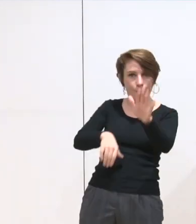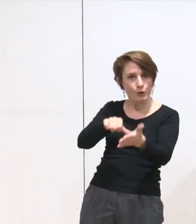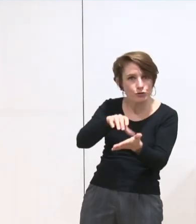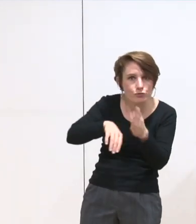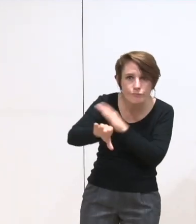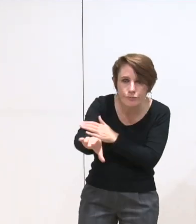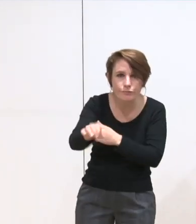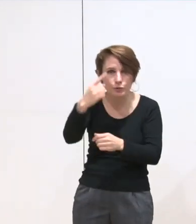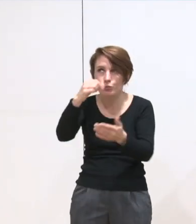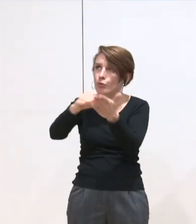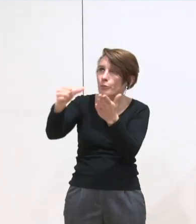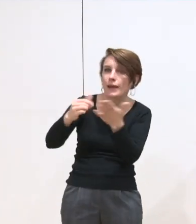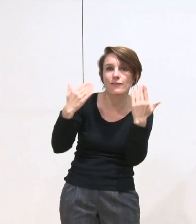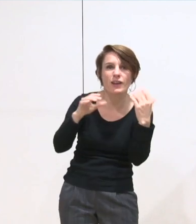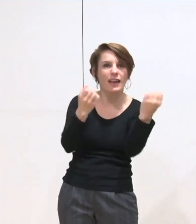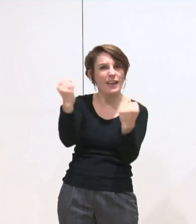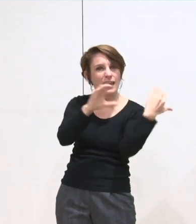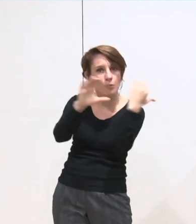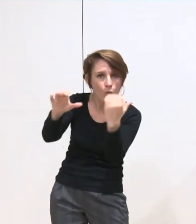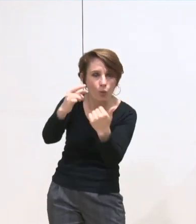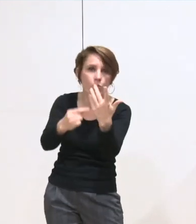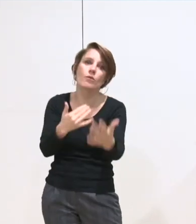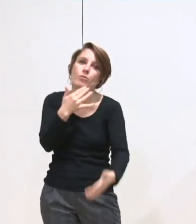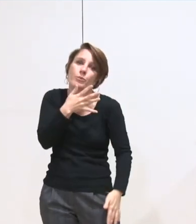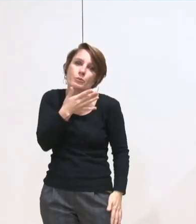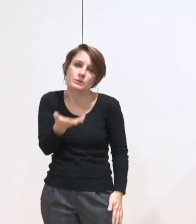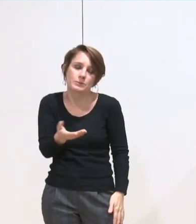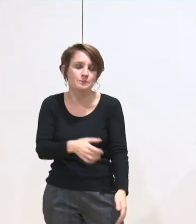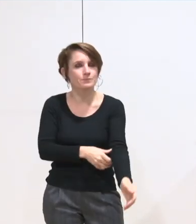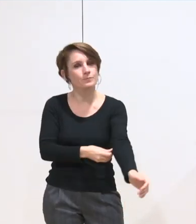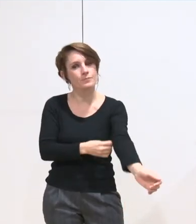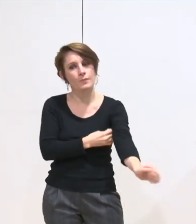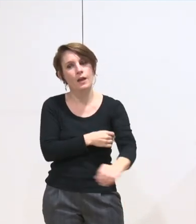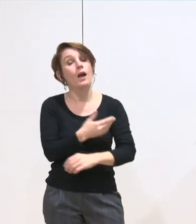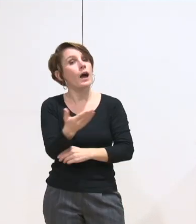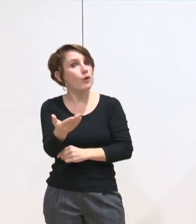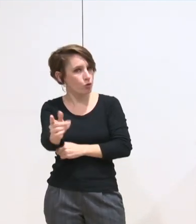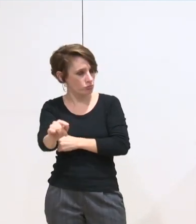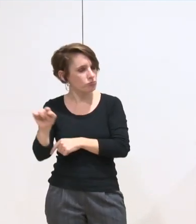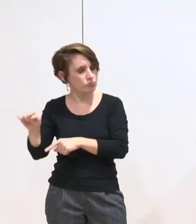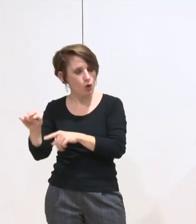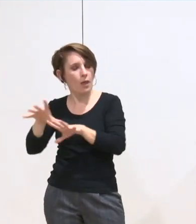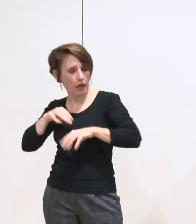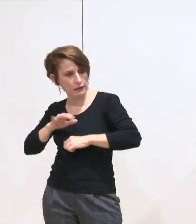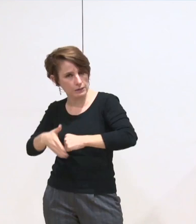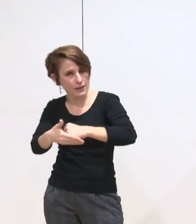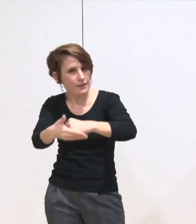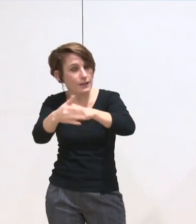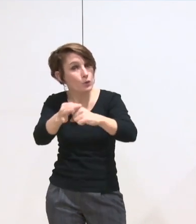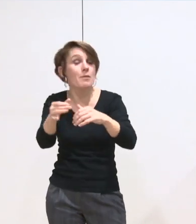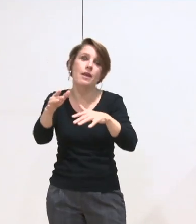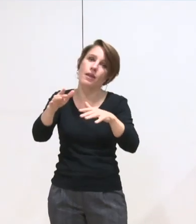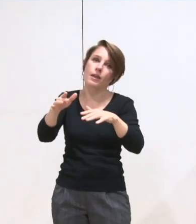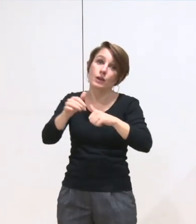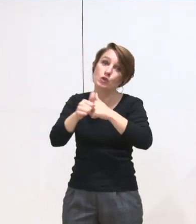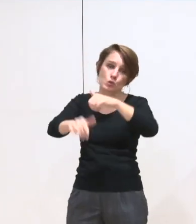dans des façons importantes. Bien évidemment, il y a une limite à l'exercice. Cette limite à l'exercice qui